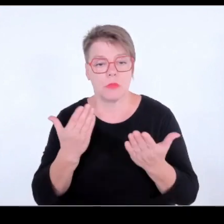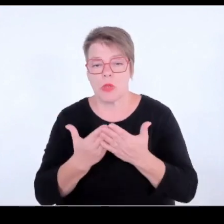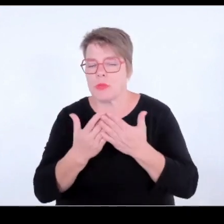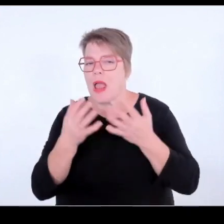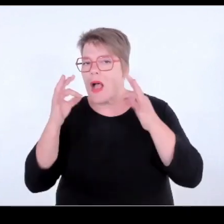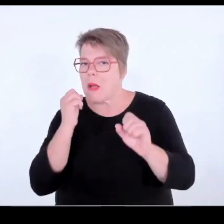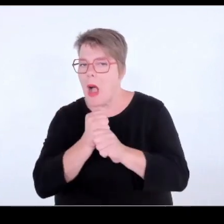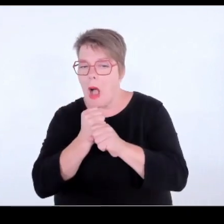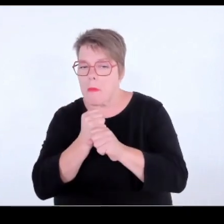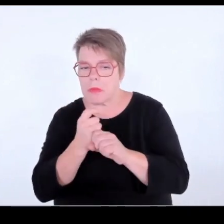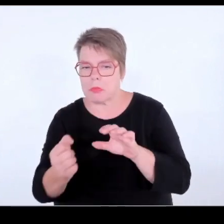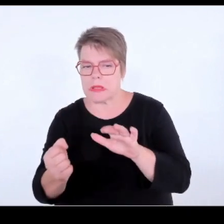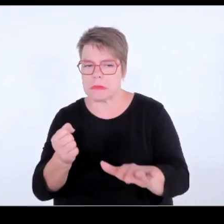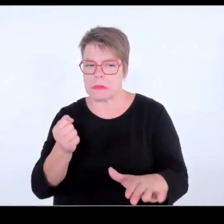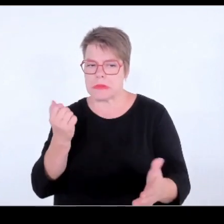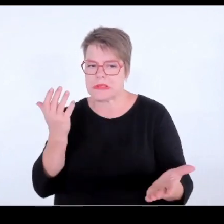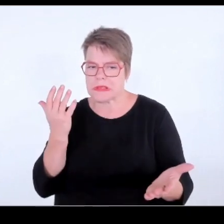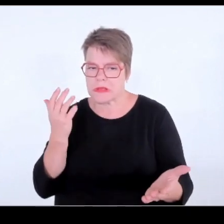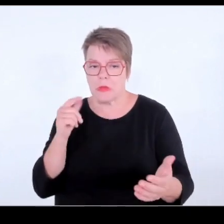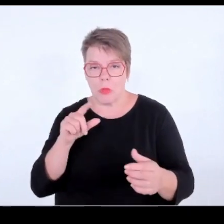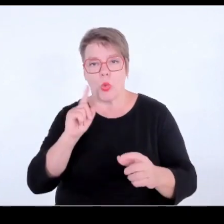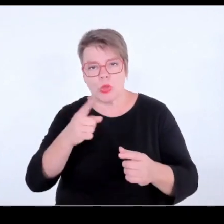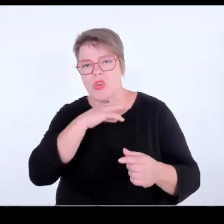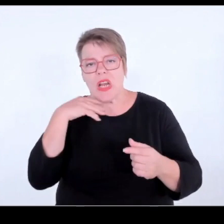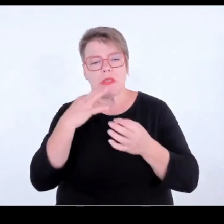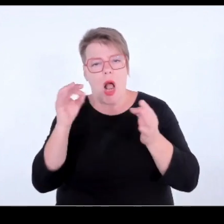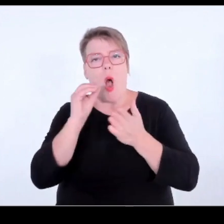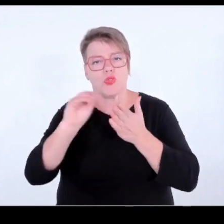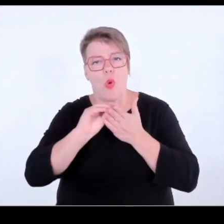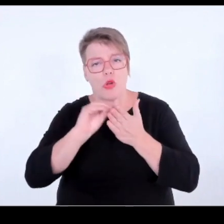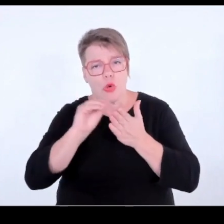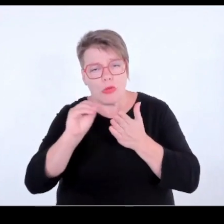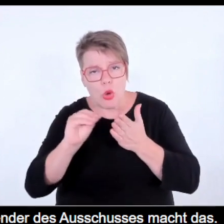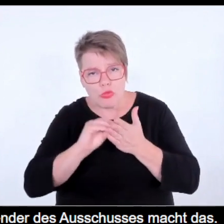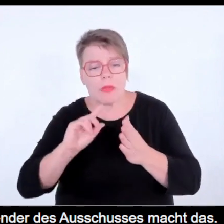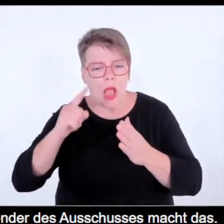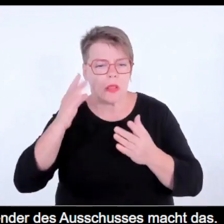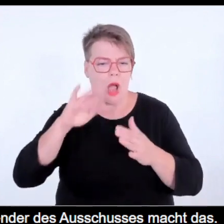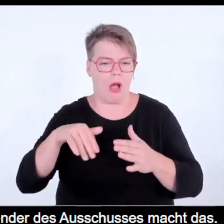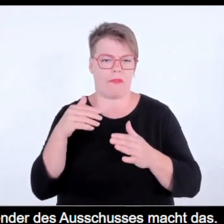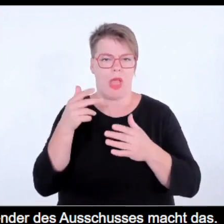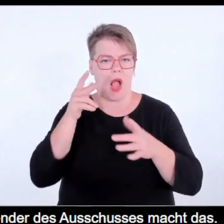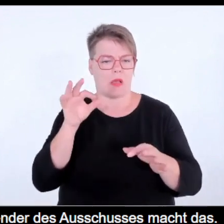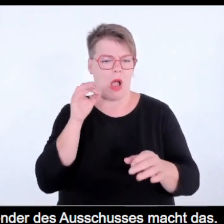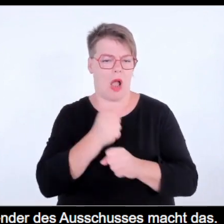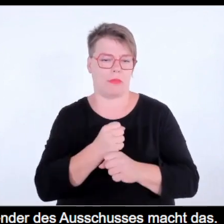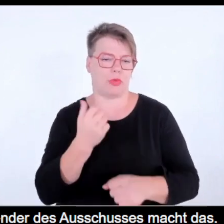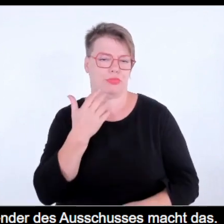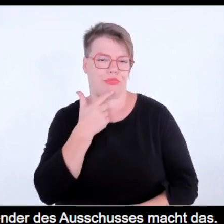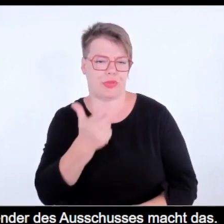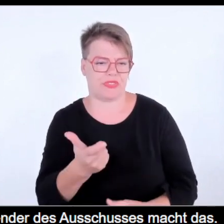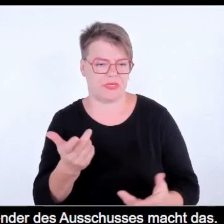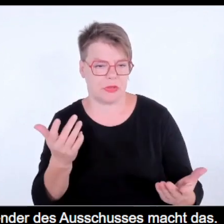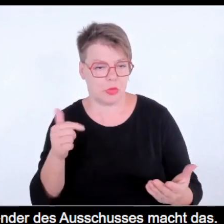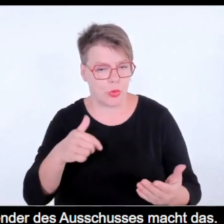Einzelfälle, wo dann plötzlich enorm überlegt wird, was man zusätzlich machen kann. Natürlich bewegen wir im Spannungsfeld. Wir kriegen aus Europa unzählige Vorschriften, wir